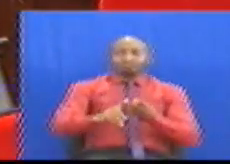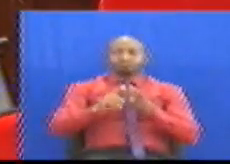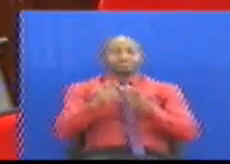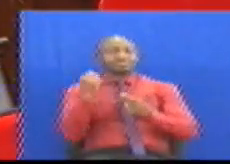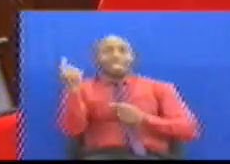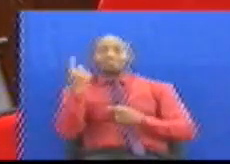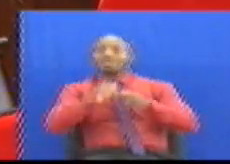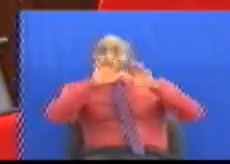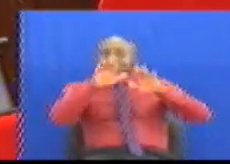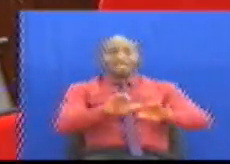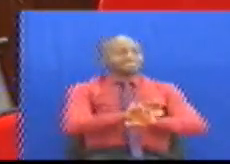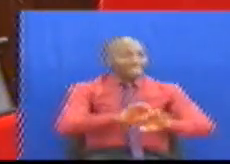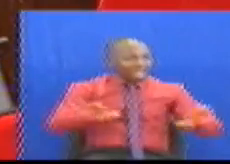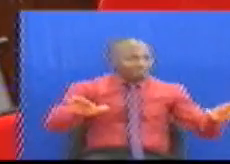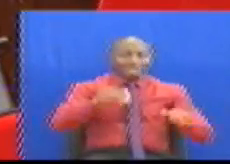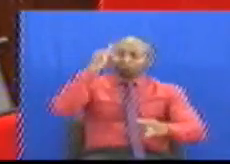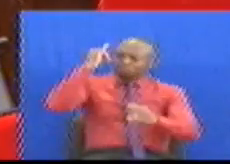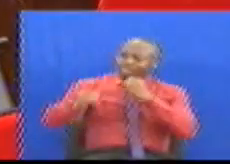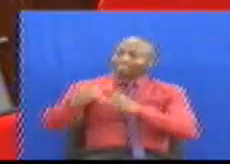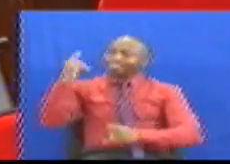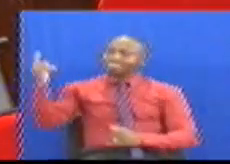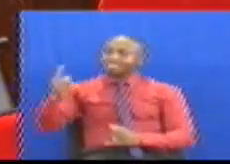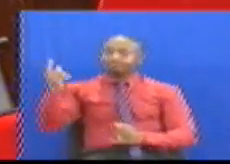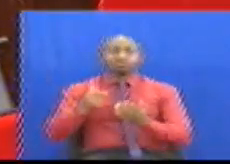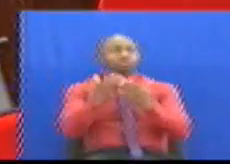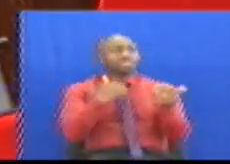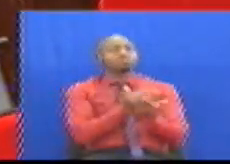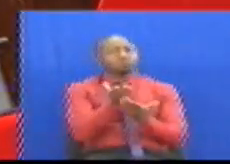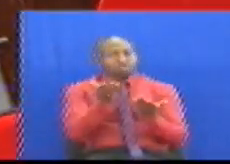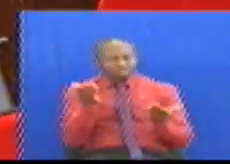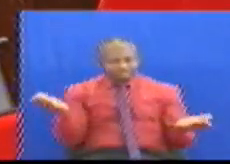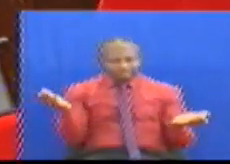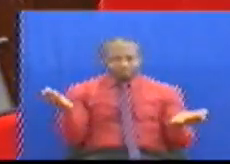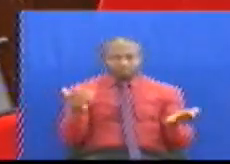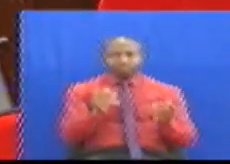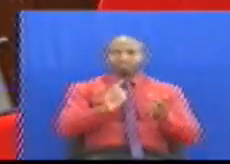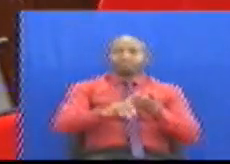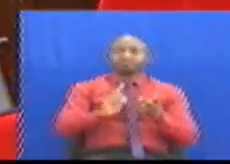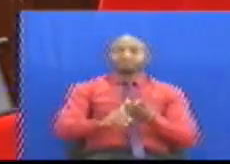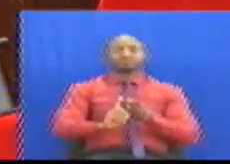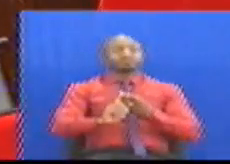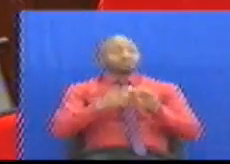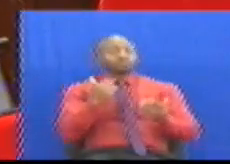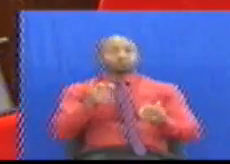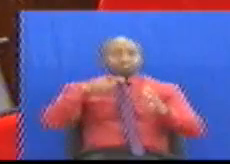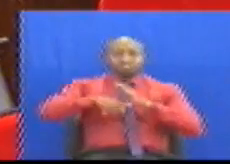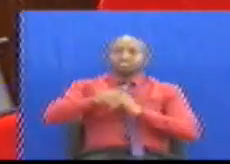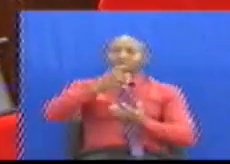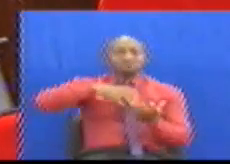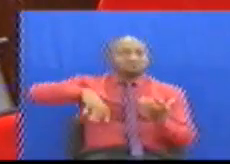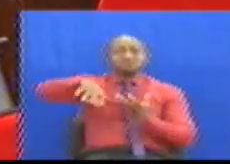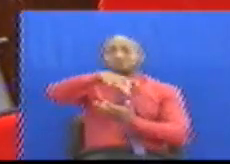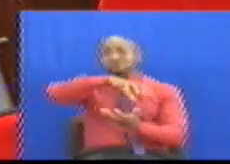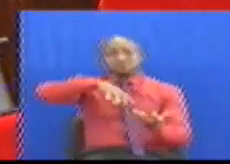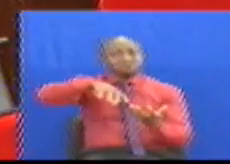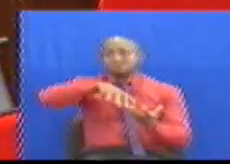salama. Hatuhitaji taifa hili kwa sababu zozote zile, kwa kisingizio chochote kile, liingie kwenye vurugu zisizo